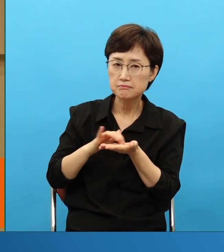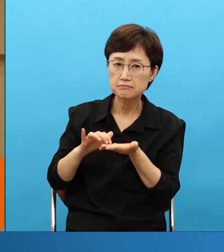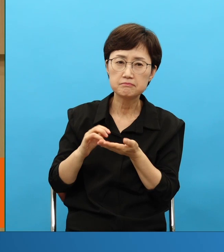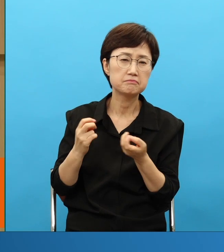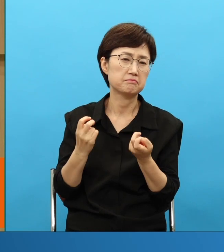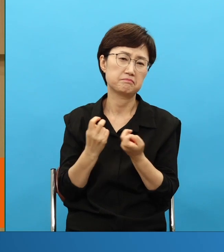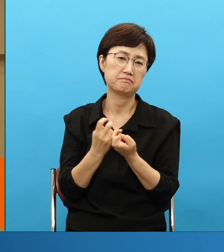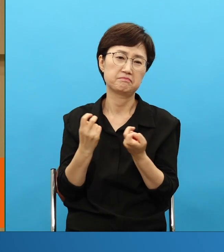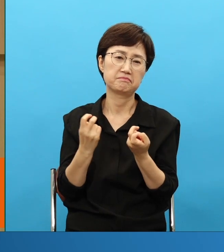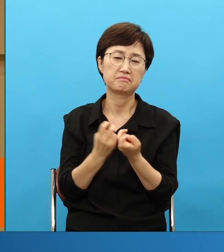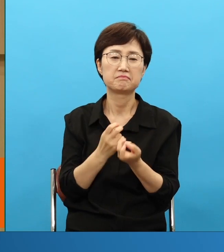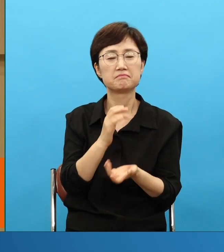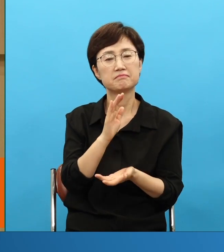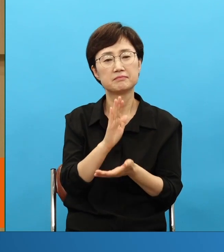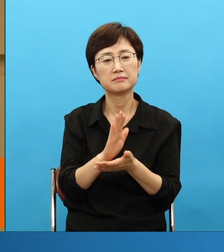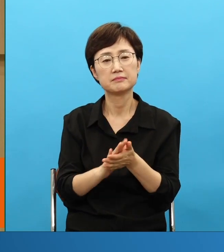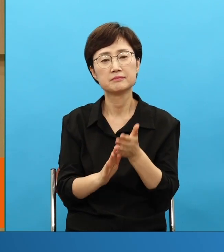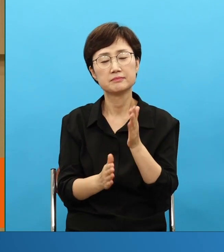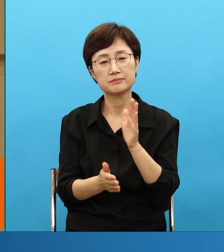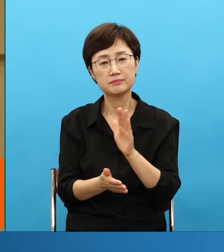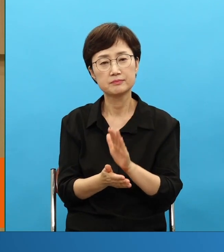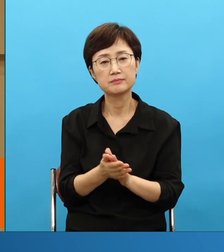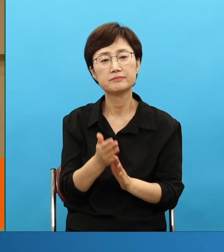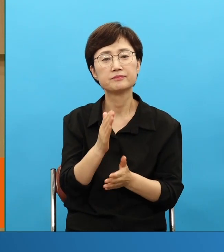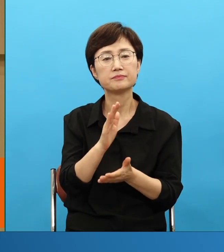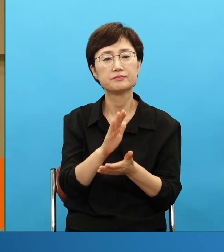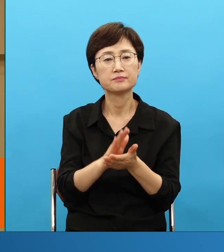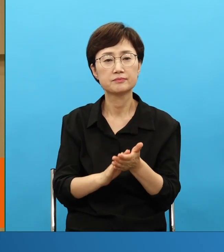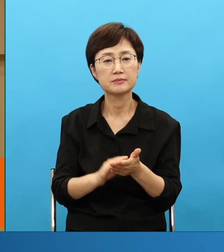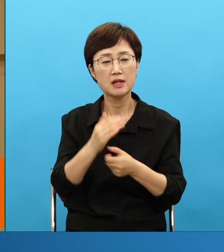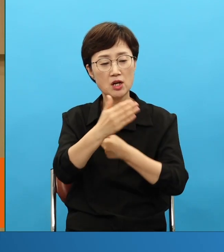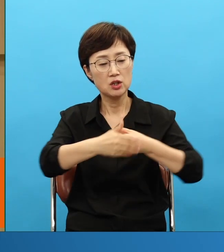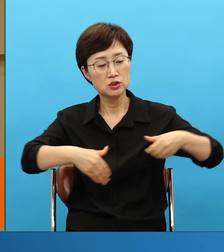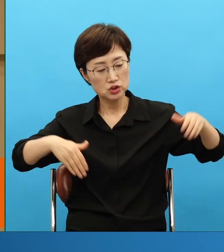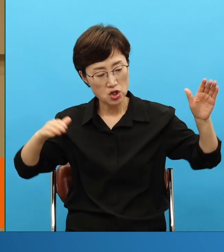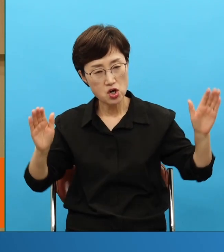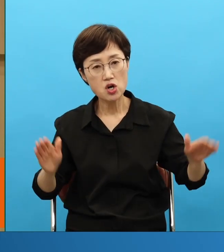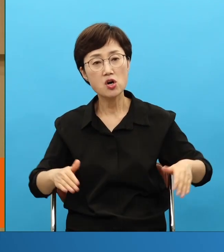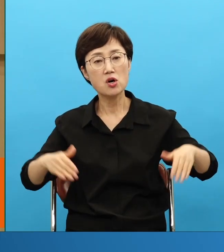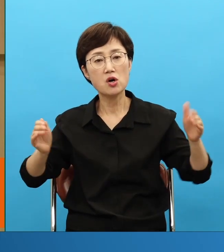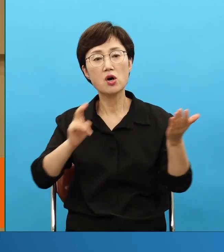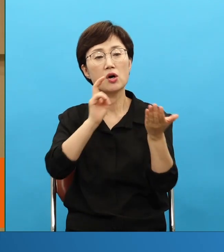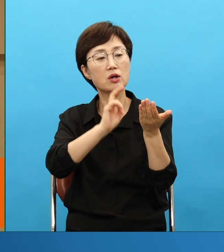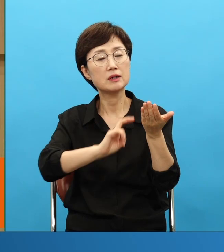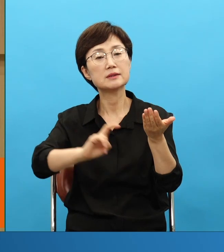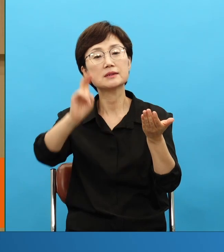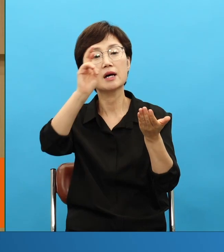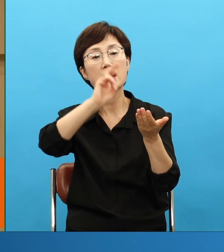주